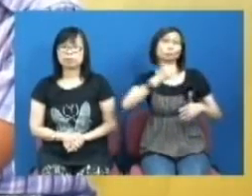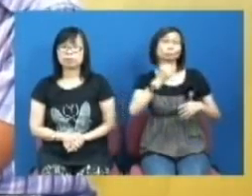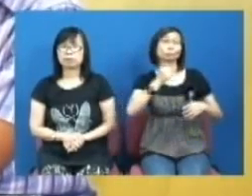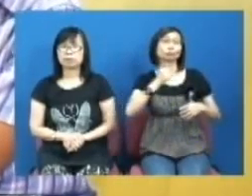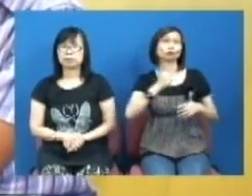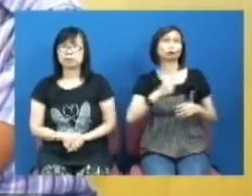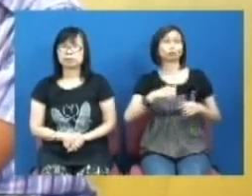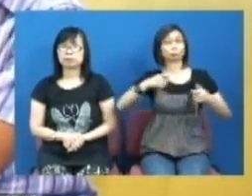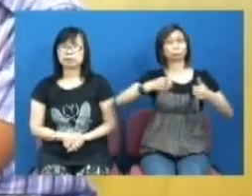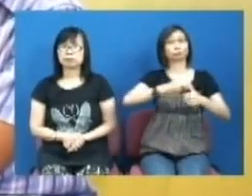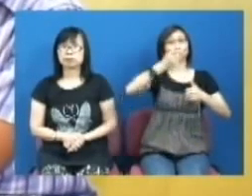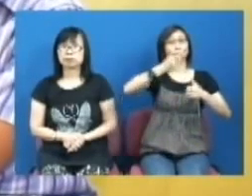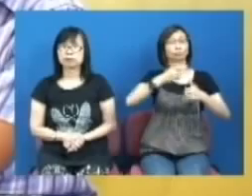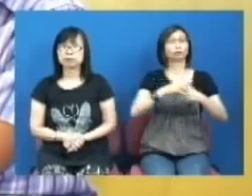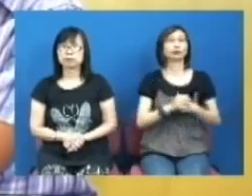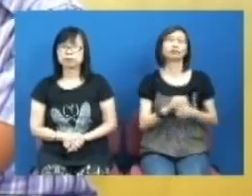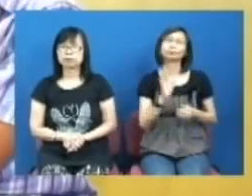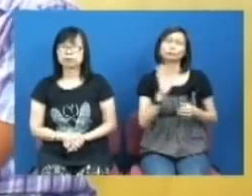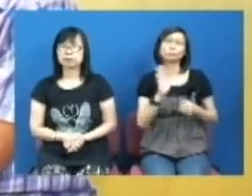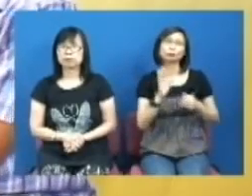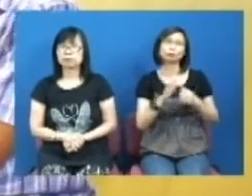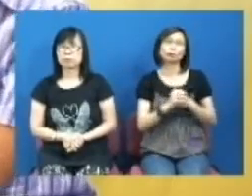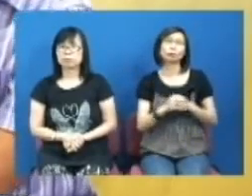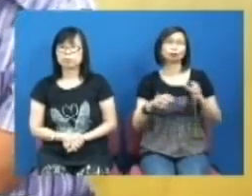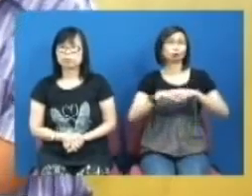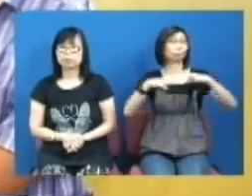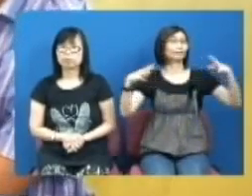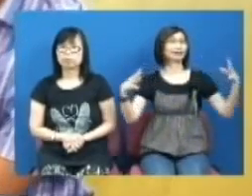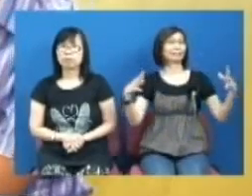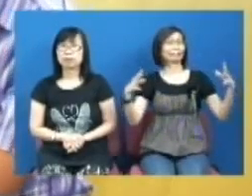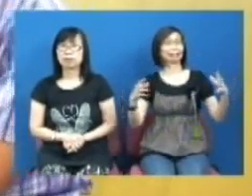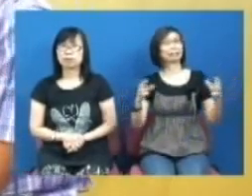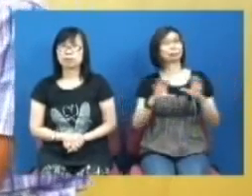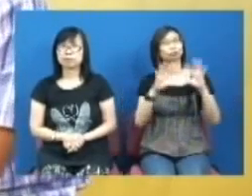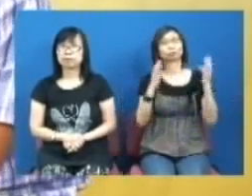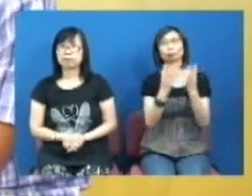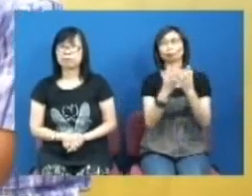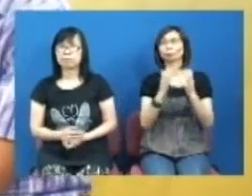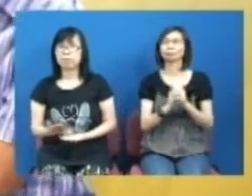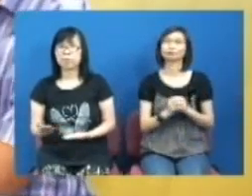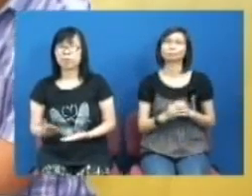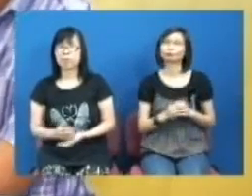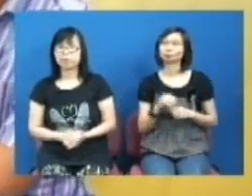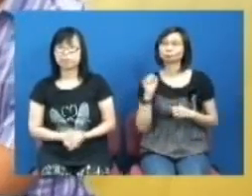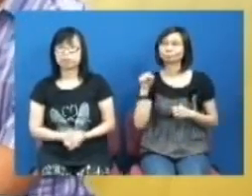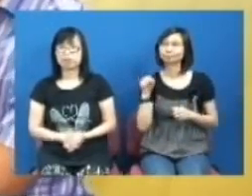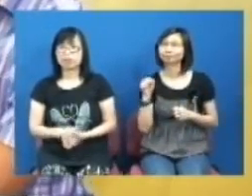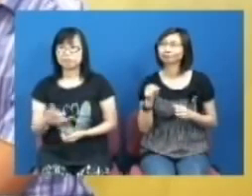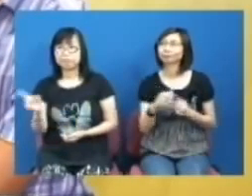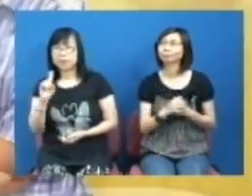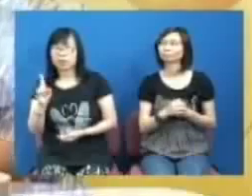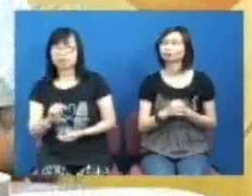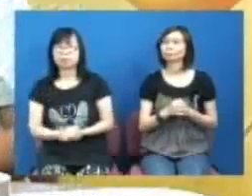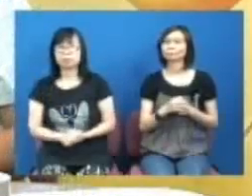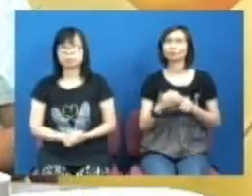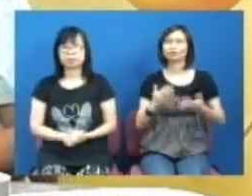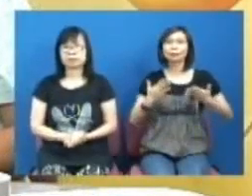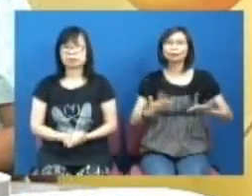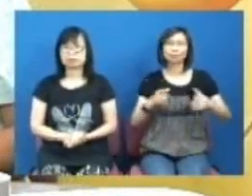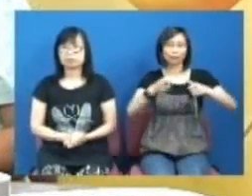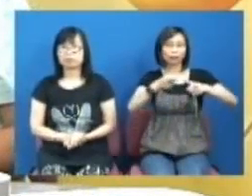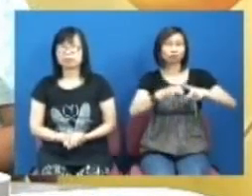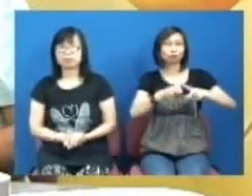主黨已經再不是這個泛民的最大黨了，這個可以 update 一下先。是 嗎？ 是啊， 是 啊， 是誰來的？ 現在要有公民